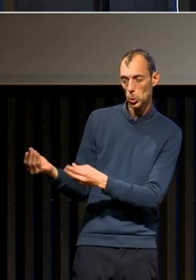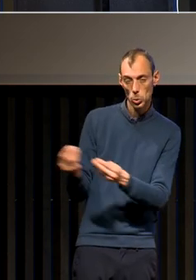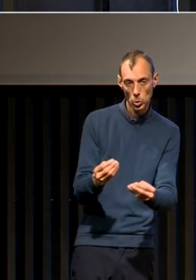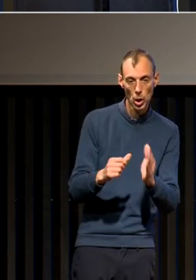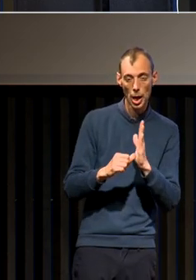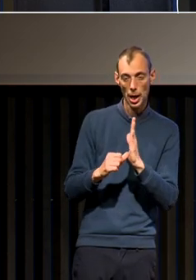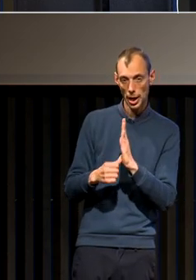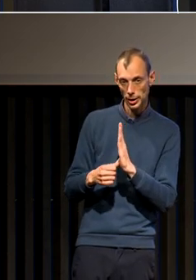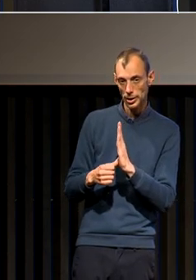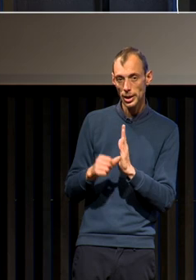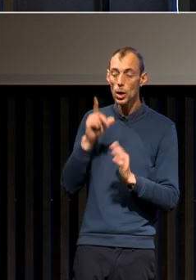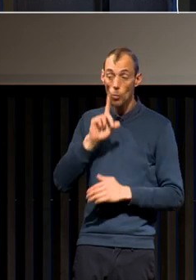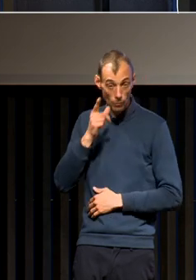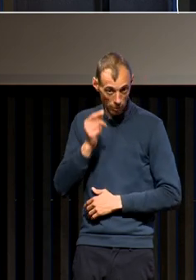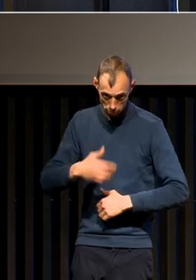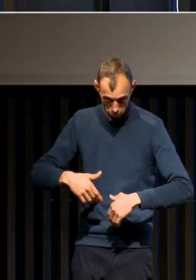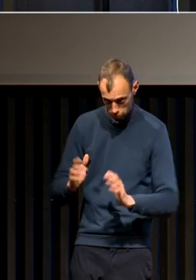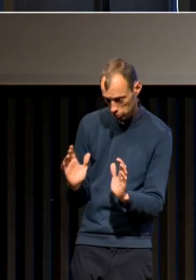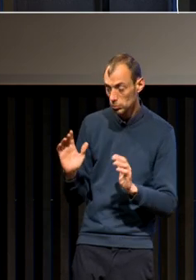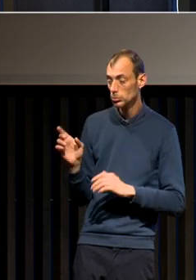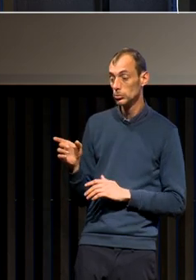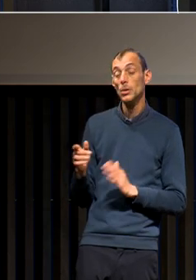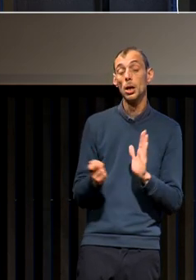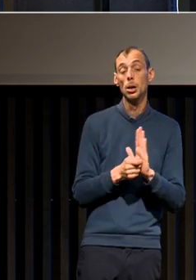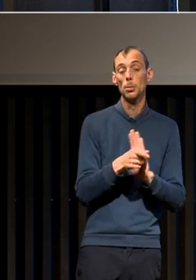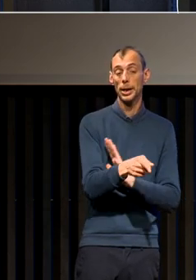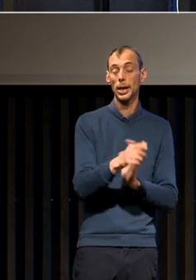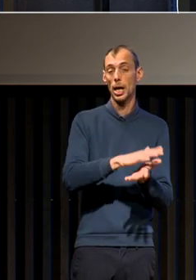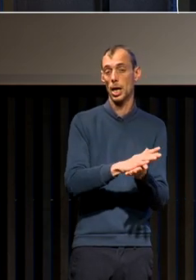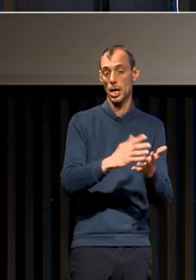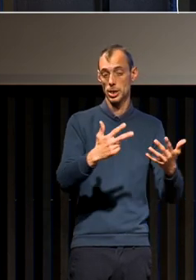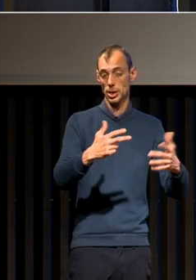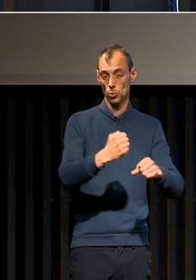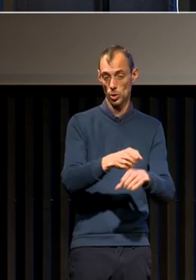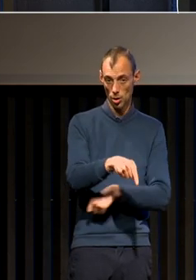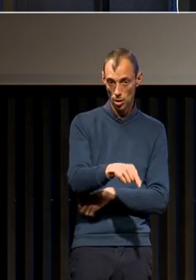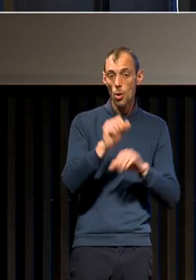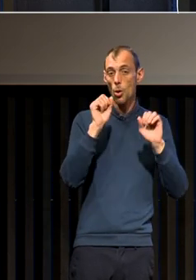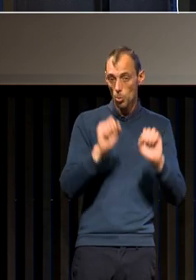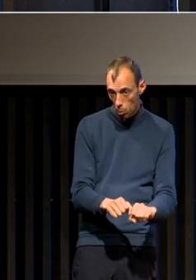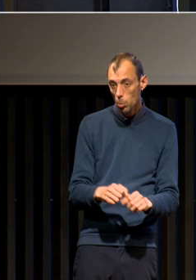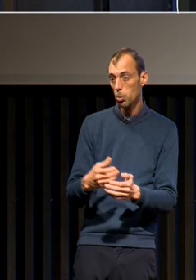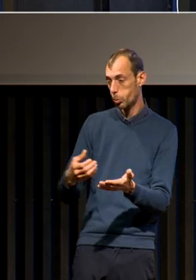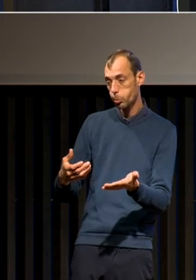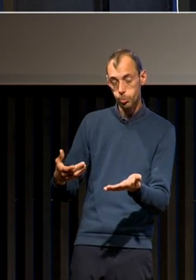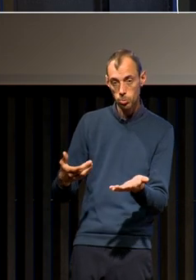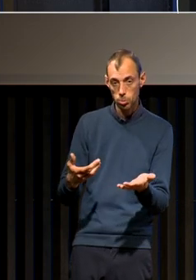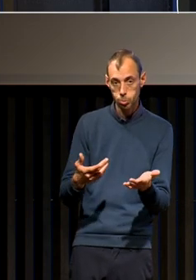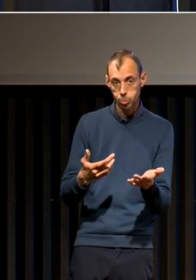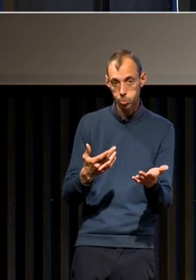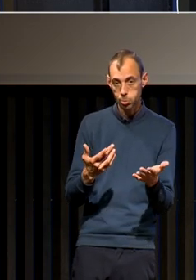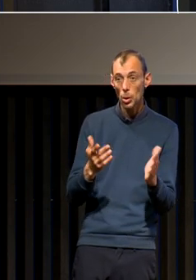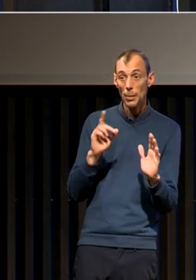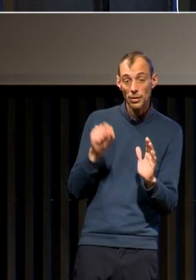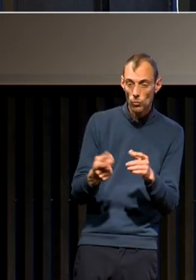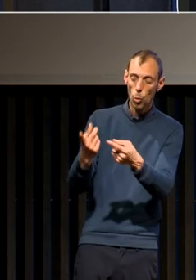ou de la donneuse, hein, je braille, à ses 18 ans, s'il fait la demande à une commission